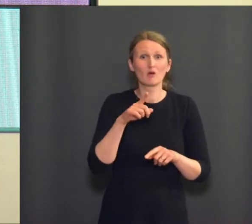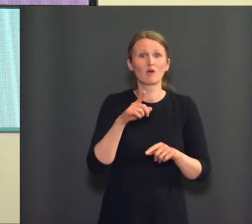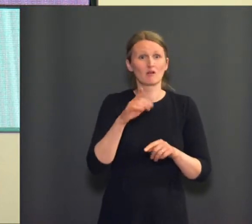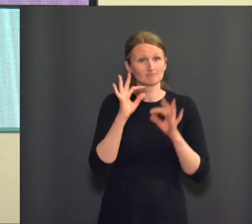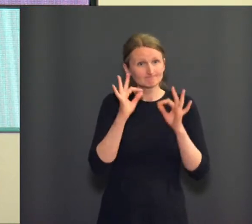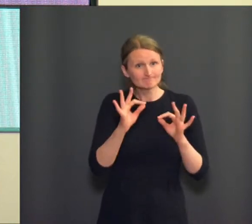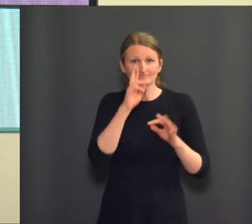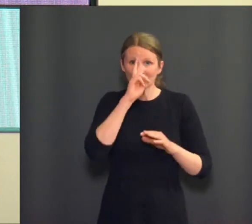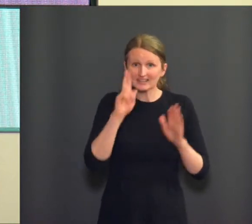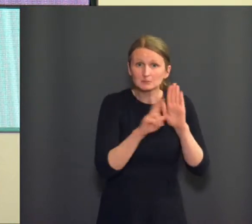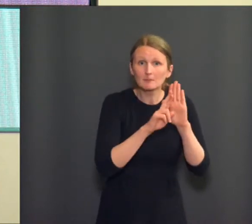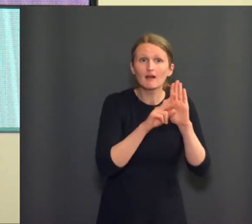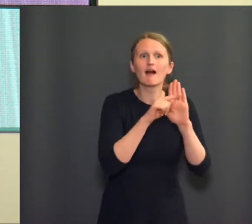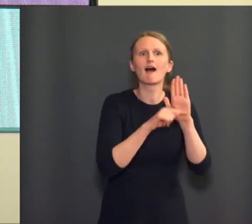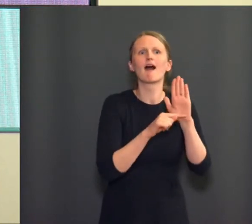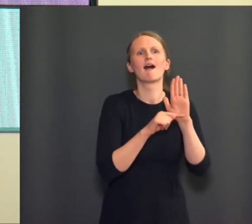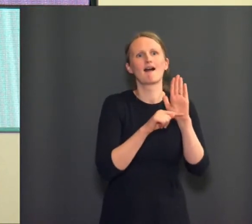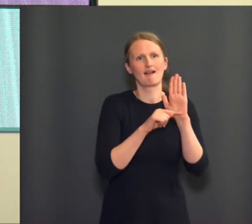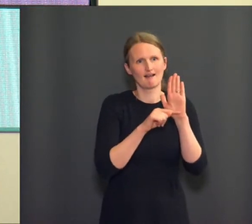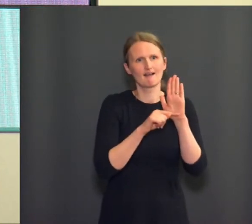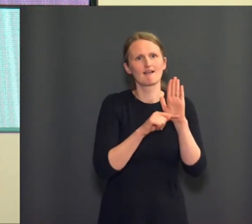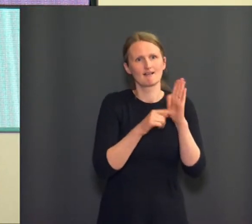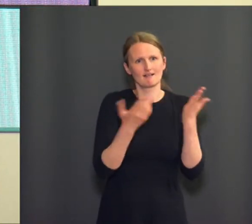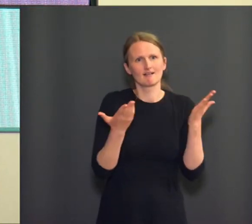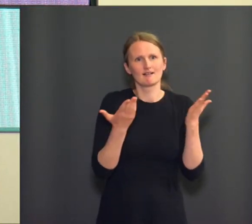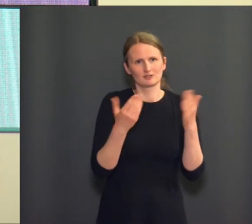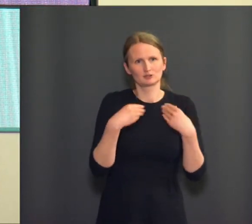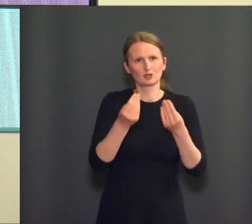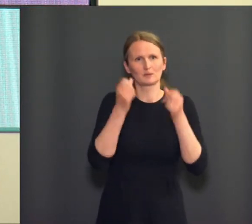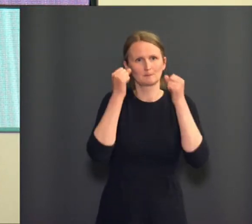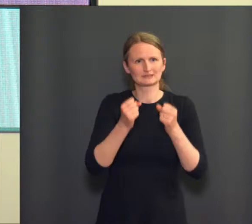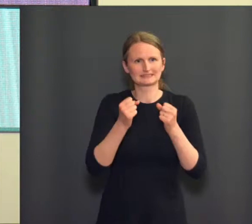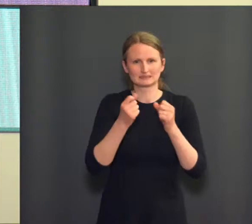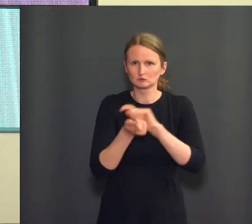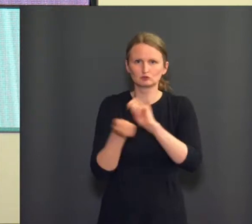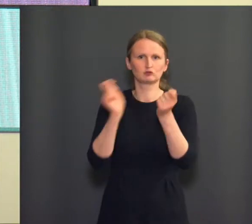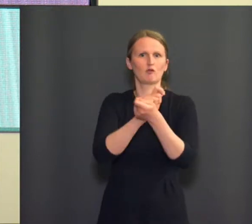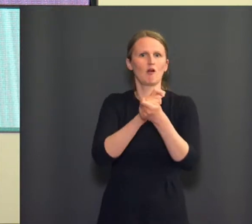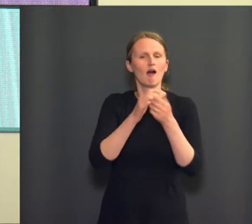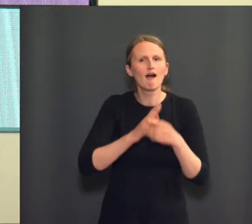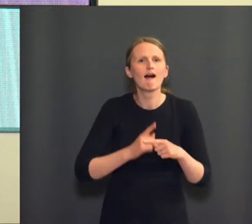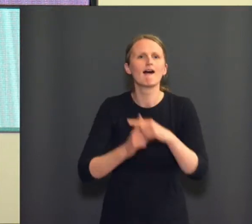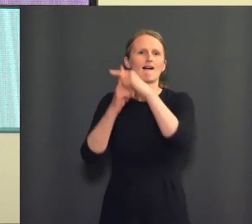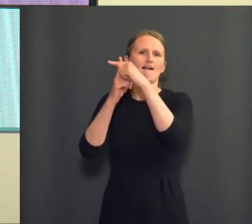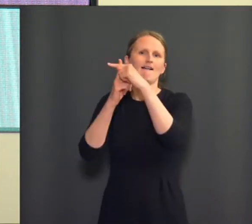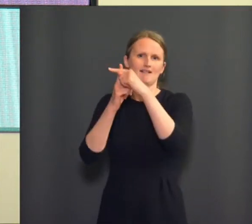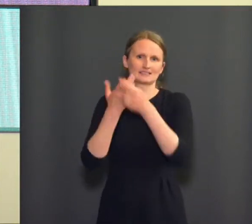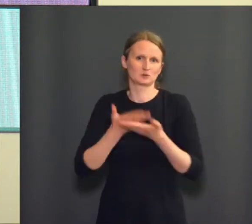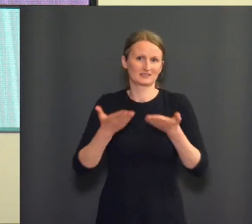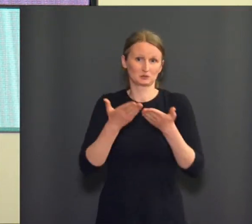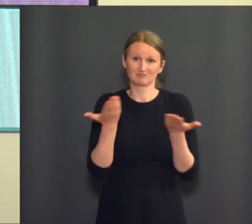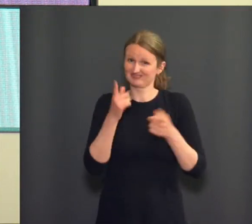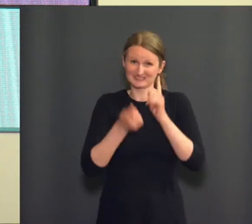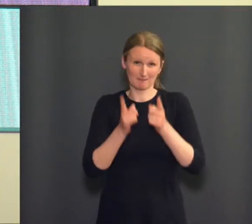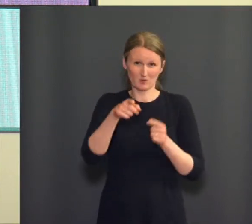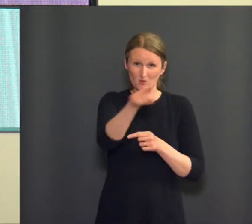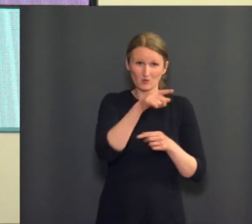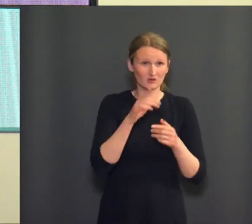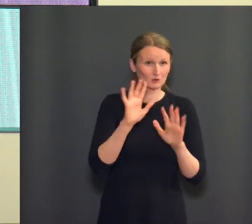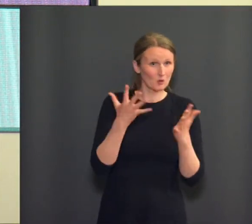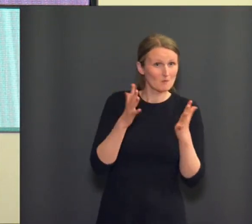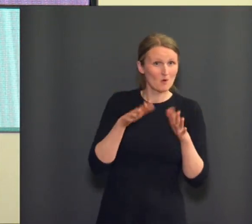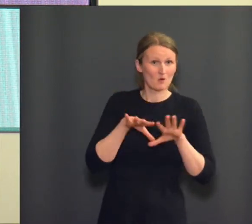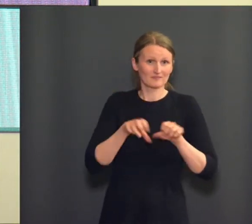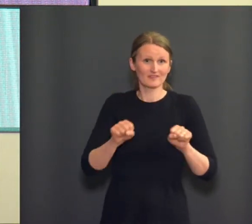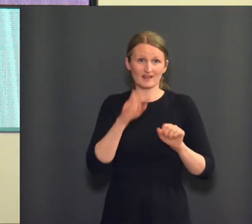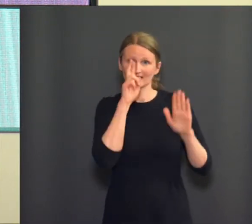précaution qui pourra avoir un impact sur ces chiffres. Les modèles ne sont jamais qu'une aide à la décision, mais malheureusement